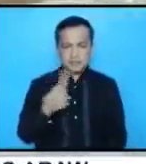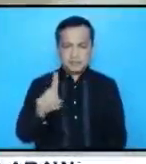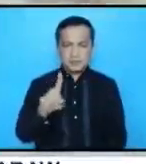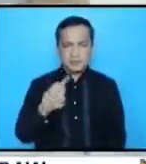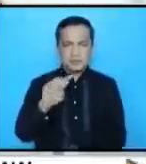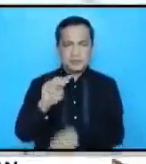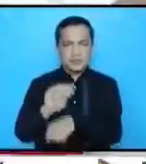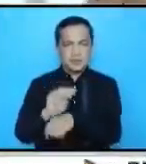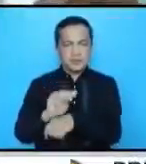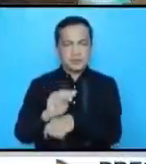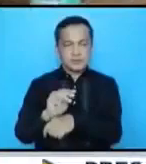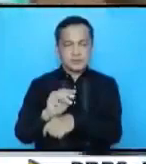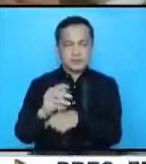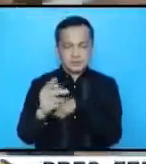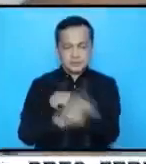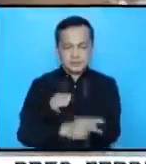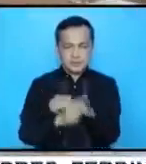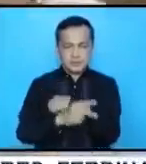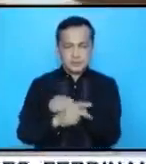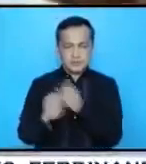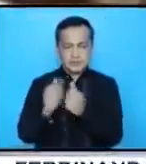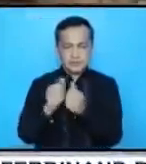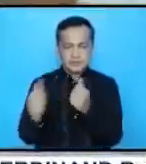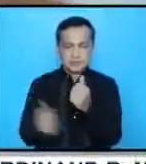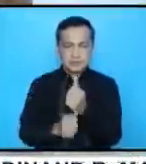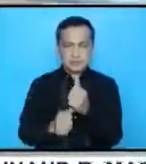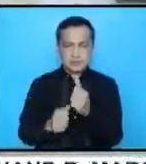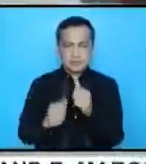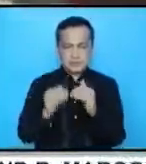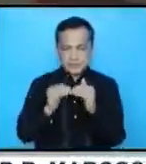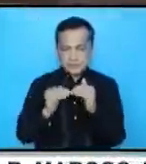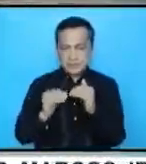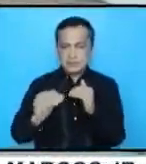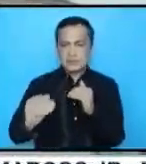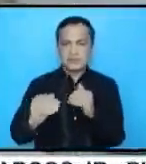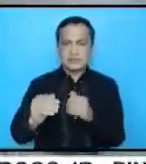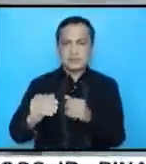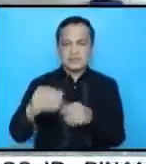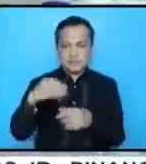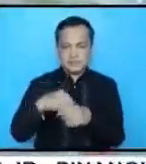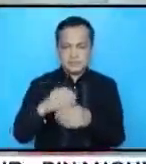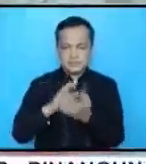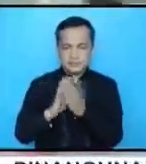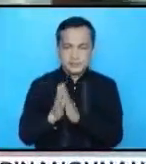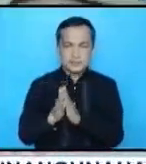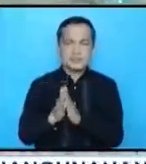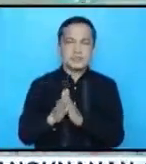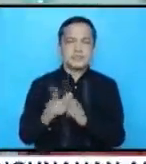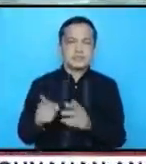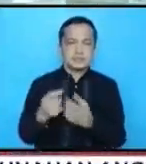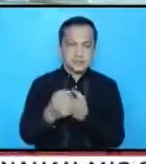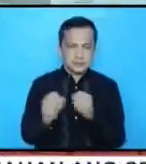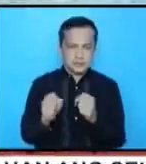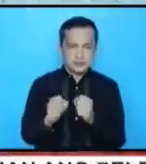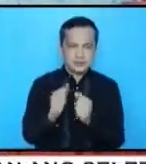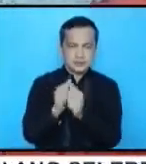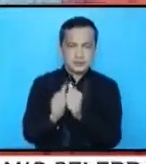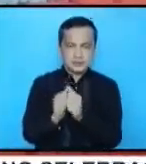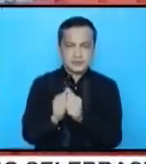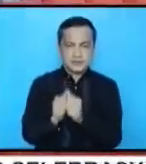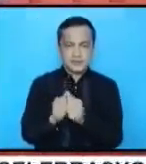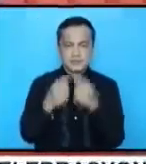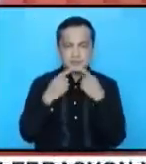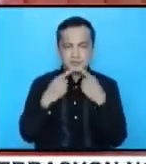sa lalawigan na nasa ilalim na ng Stable Internal Peace and Security o SIPS ang hudyat para sa deklarasyon ng